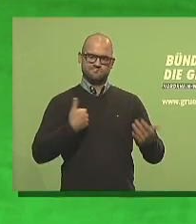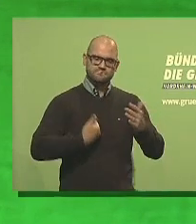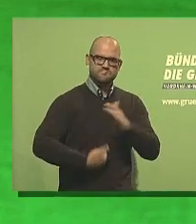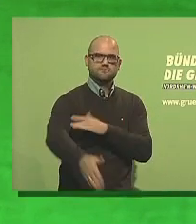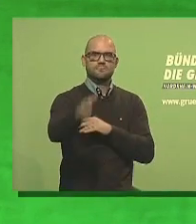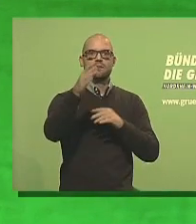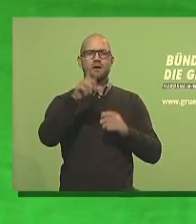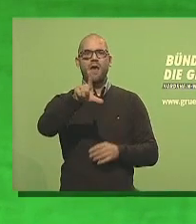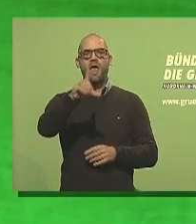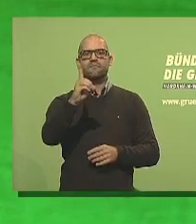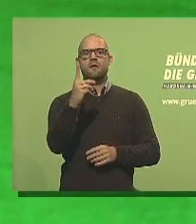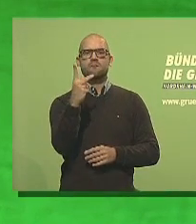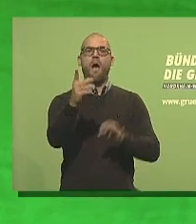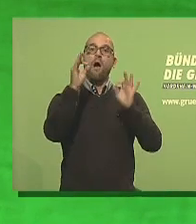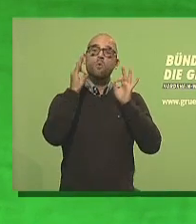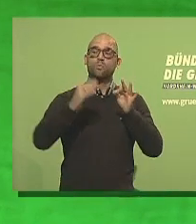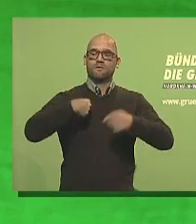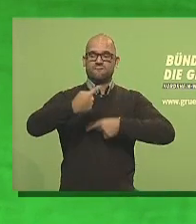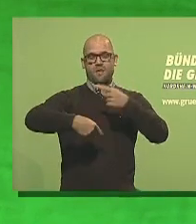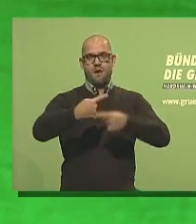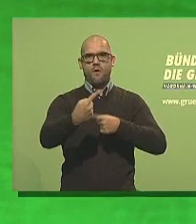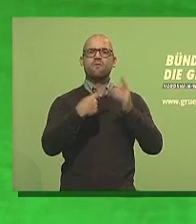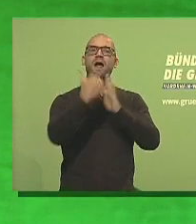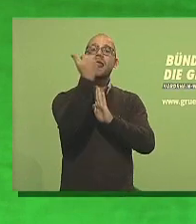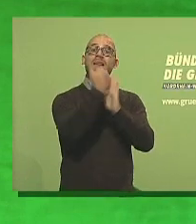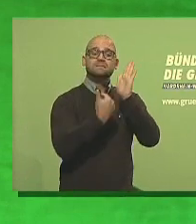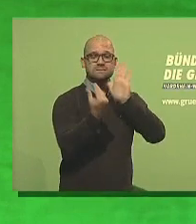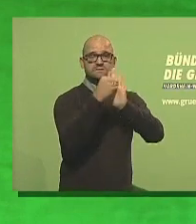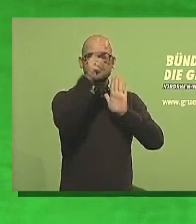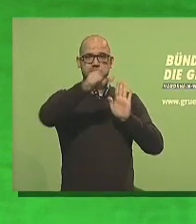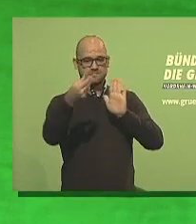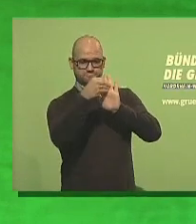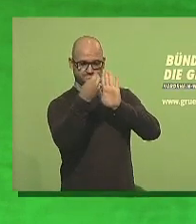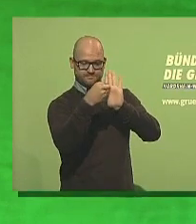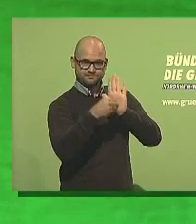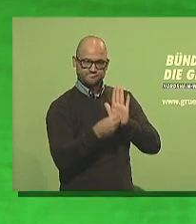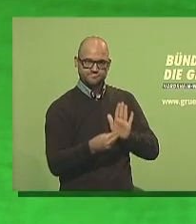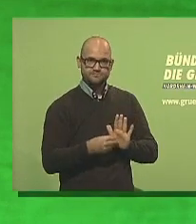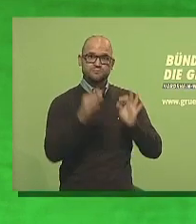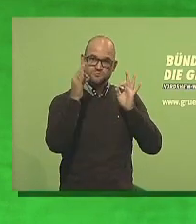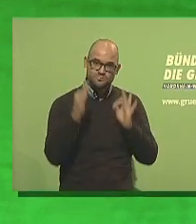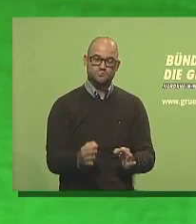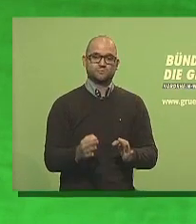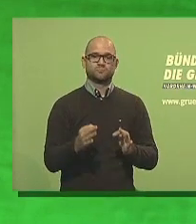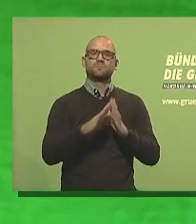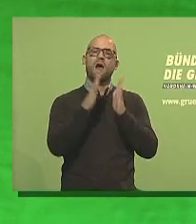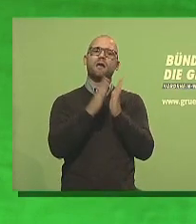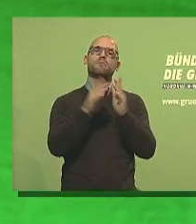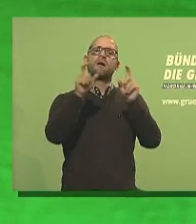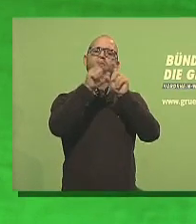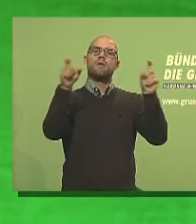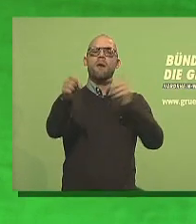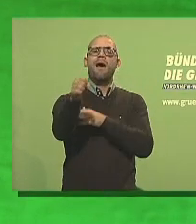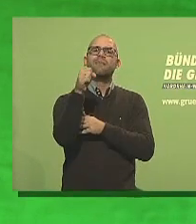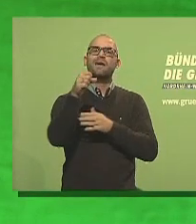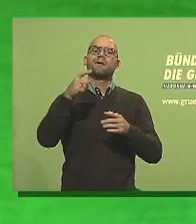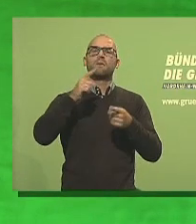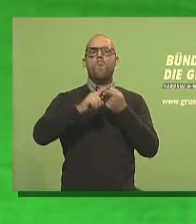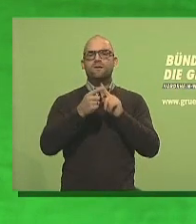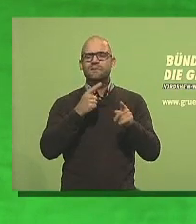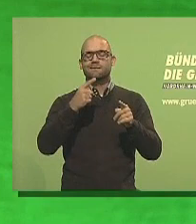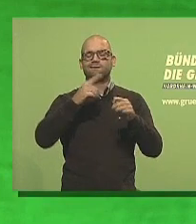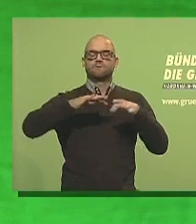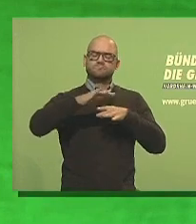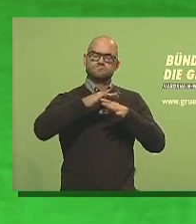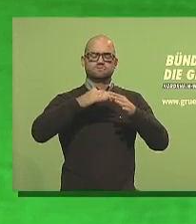wir eine gute Liste aufstellen, einen spannenden Schwerpunkt noch zum Thema Energiepolitik haben. Und ich wünsche an der Stelle vor allem